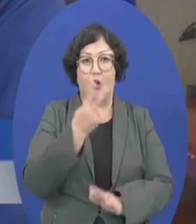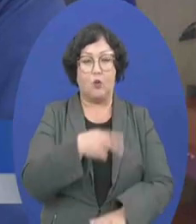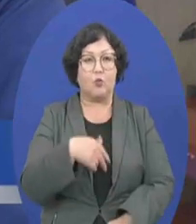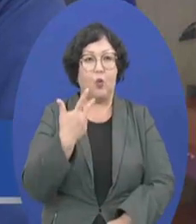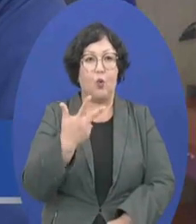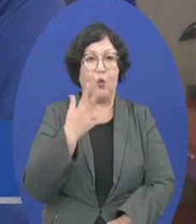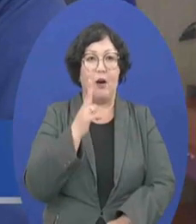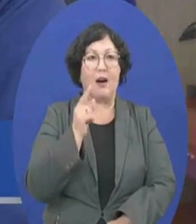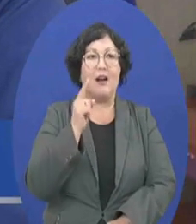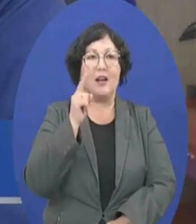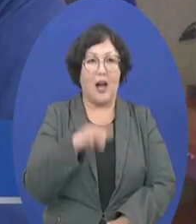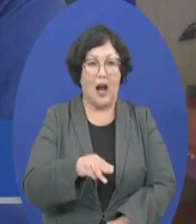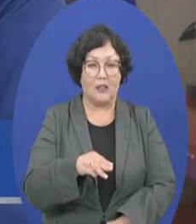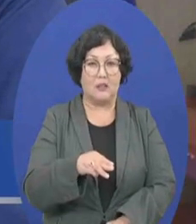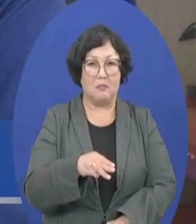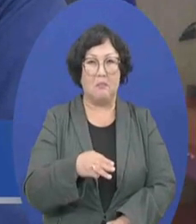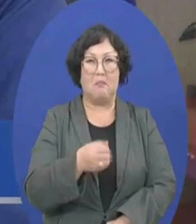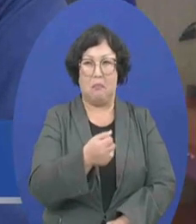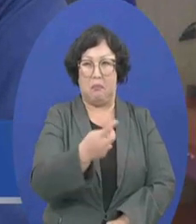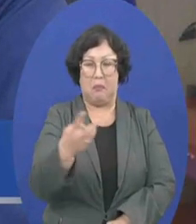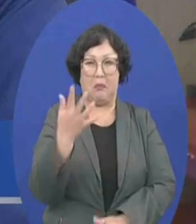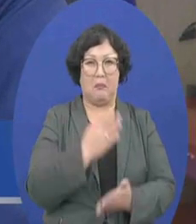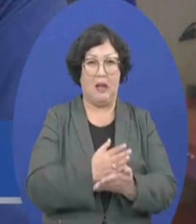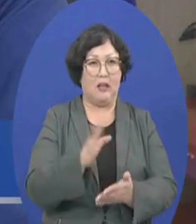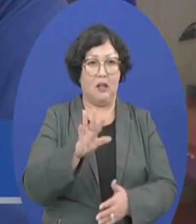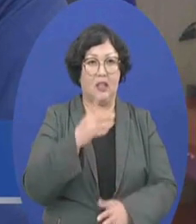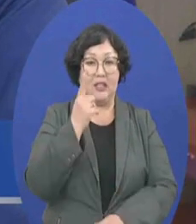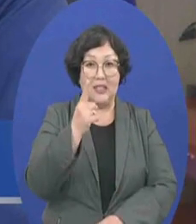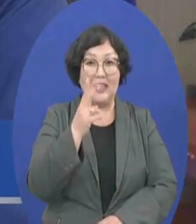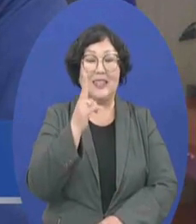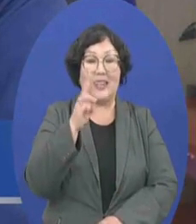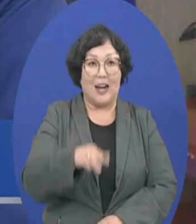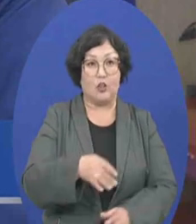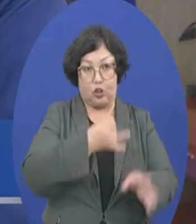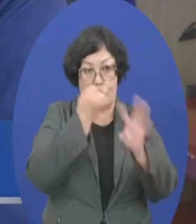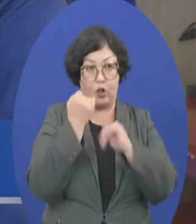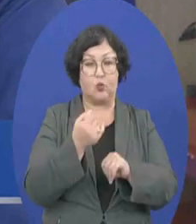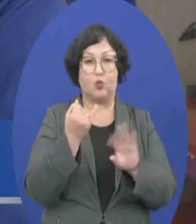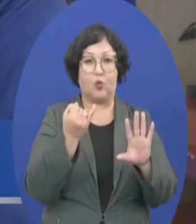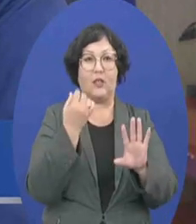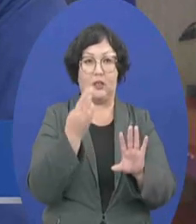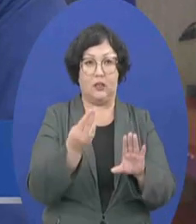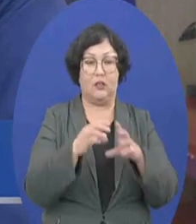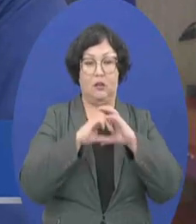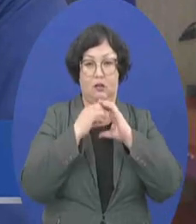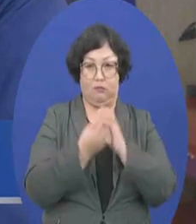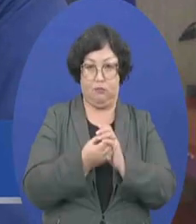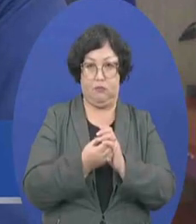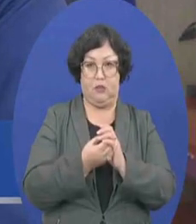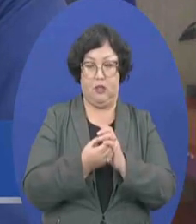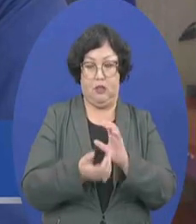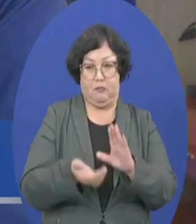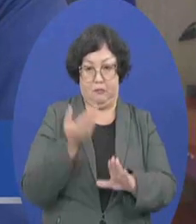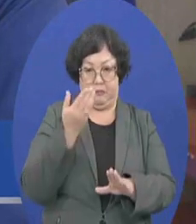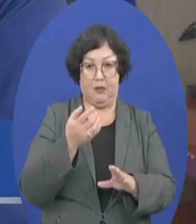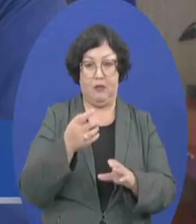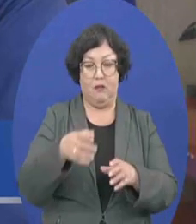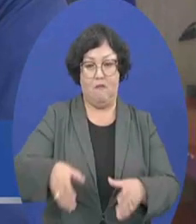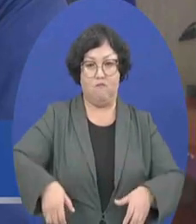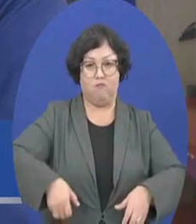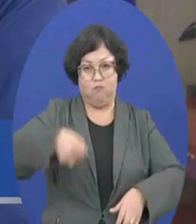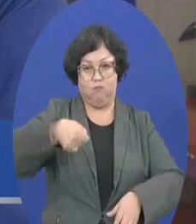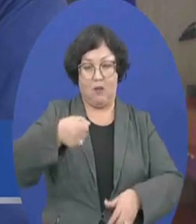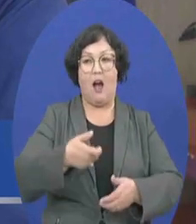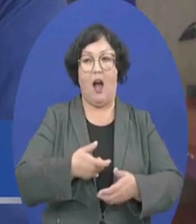карт байх тохиолдол маш их байна. Тэгэхээр нэг картаар 7 хоног 6 ширхэг сайжруулсан шахмал түвш иргэд авдаг. Тийм учраас бид нэг